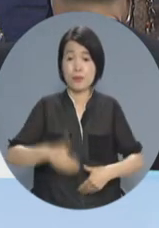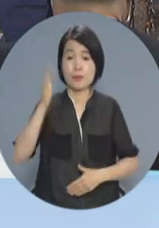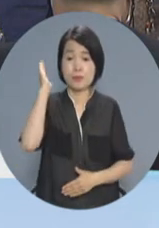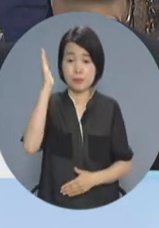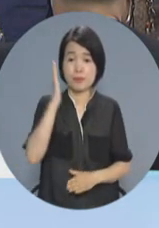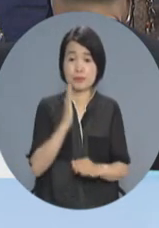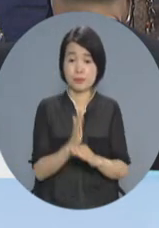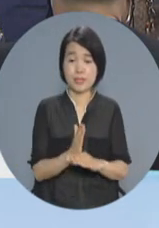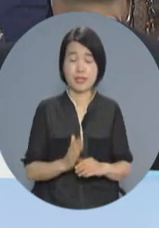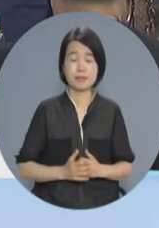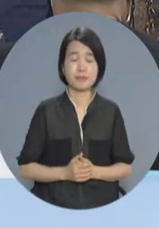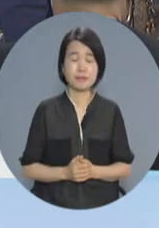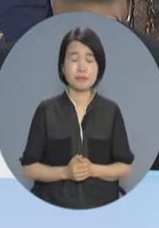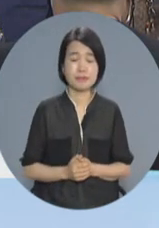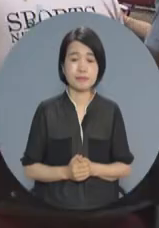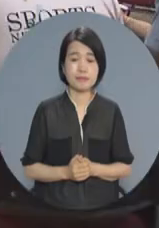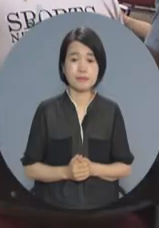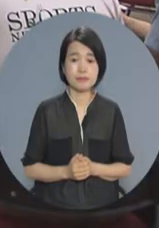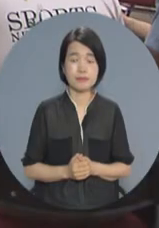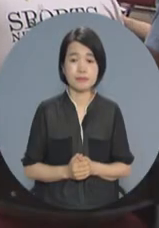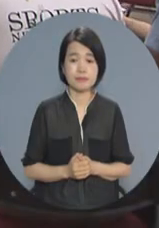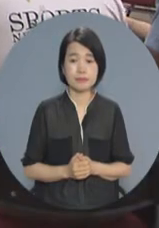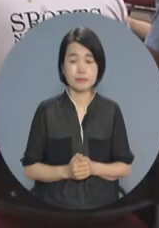기자가 보도합니다.